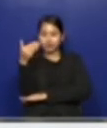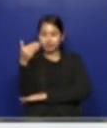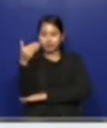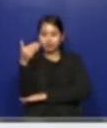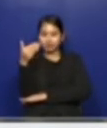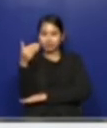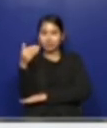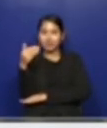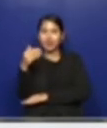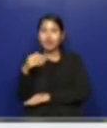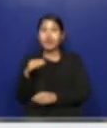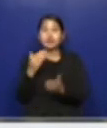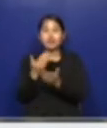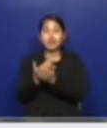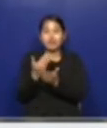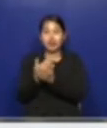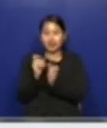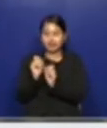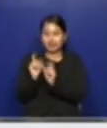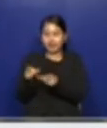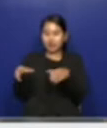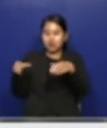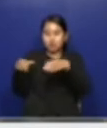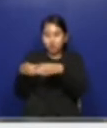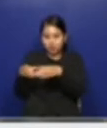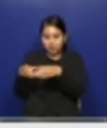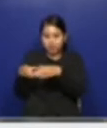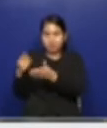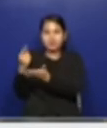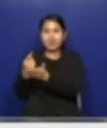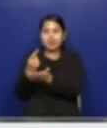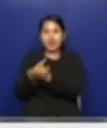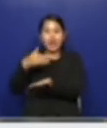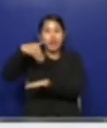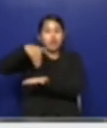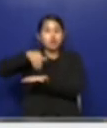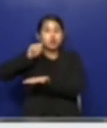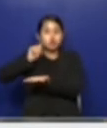ไปจ้างที่ปรึกษาจัดตั้งศูนย์ฉุกเฉิน